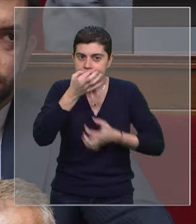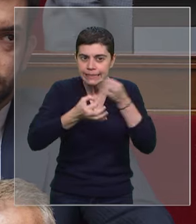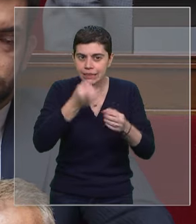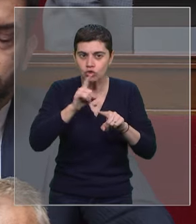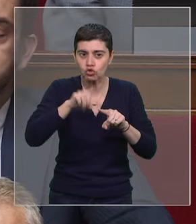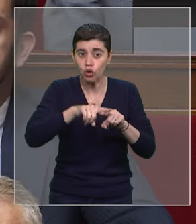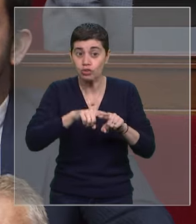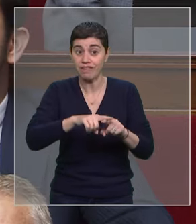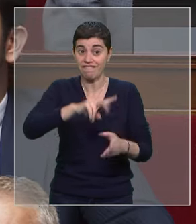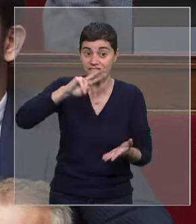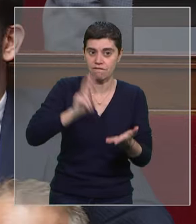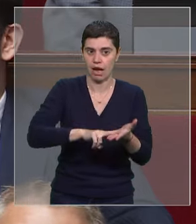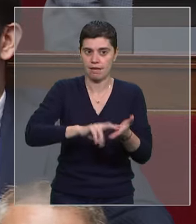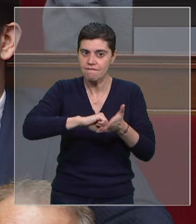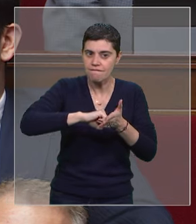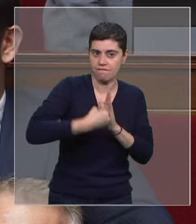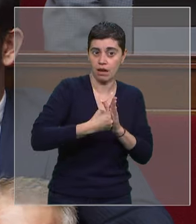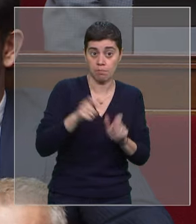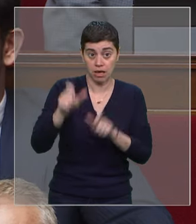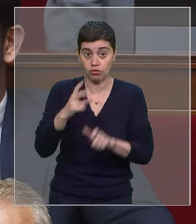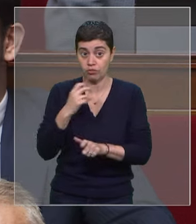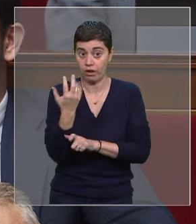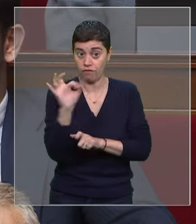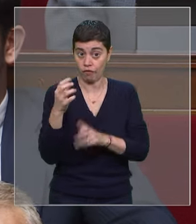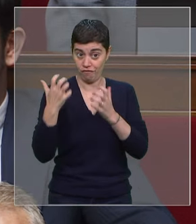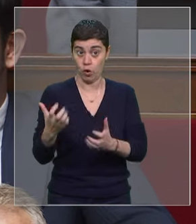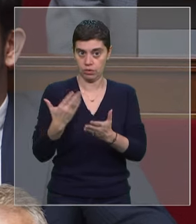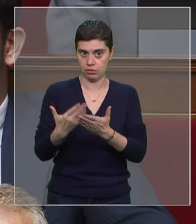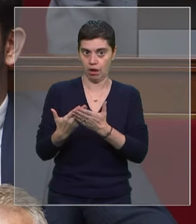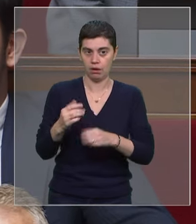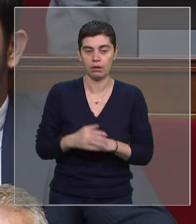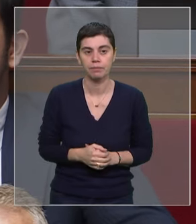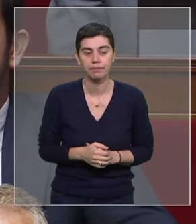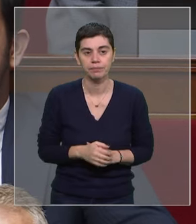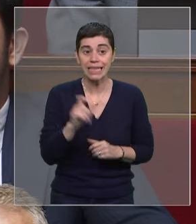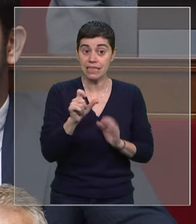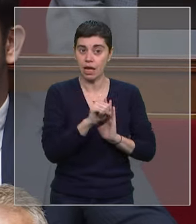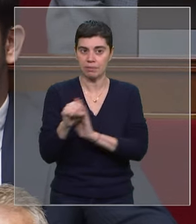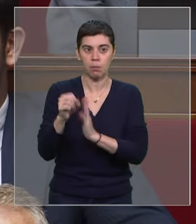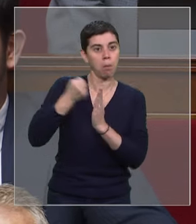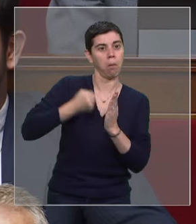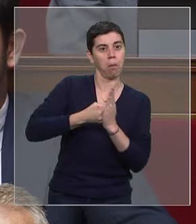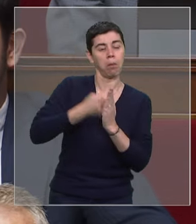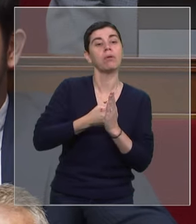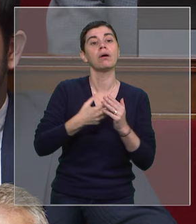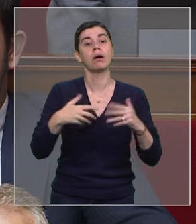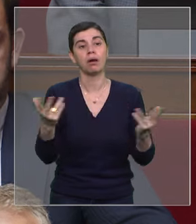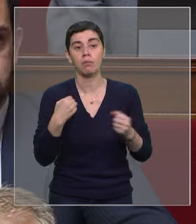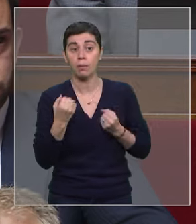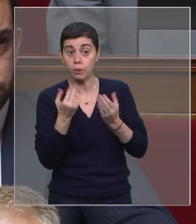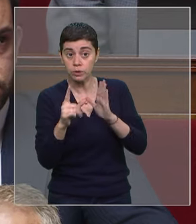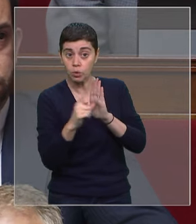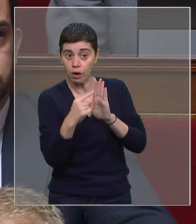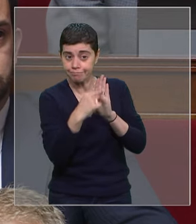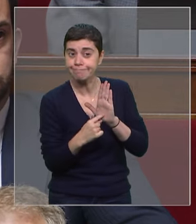de fermeté qu'attendent légitimement tous les Français. Pour combattre l'islamisme, je vous renvoie à ma proposition de loi visant